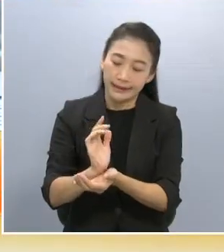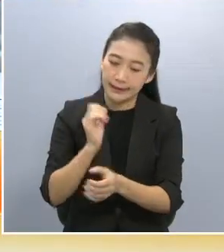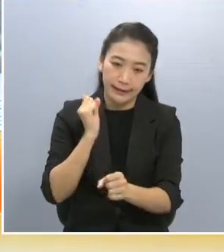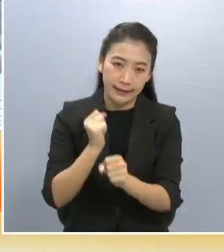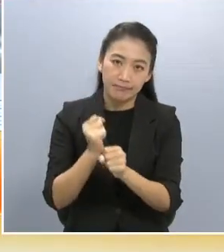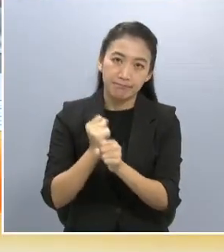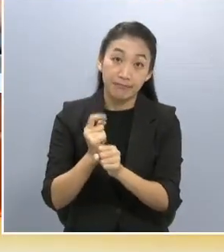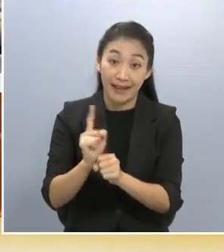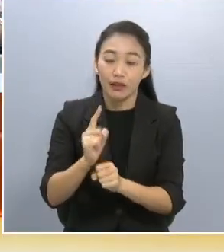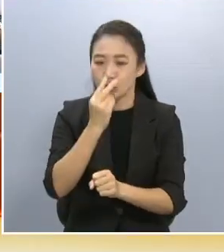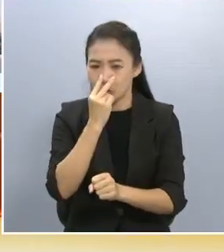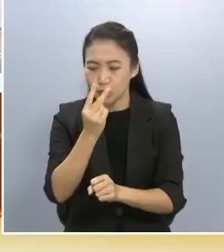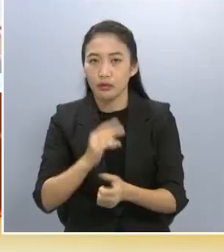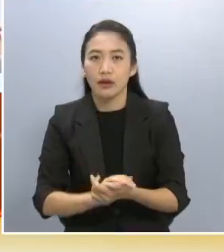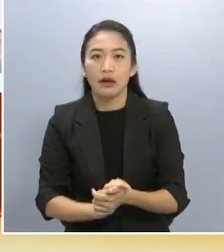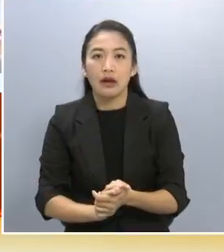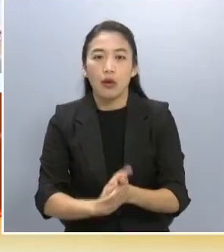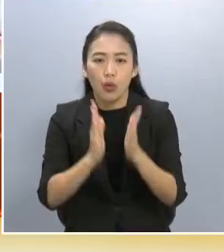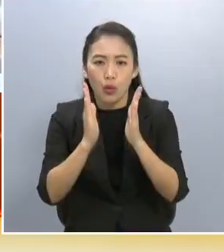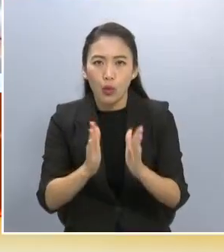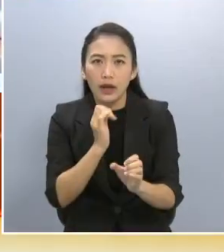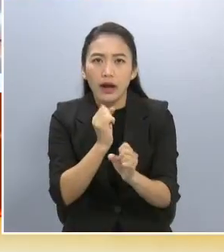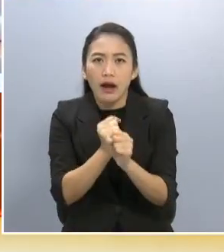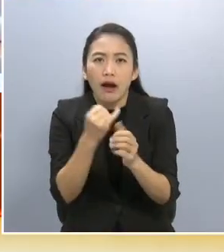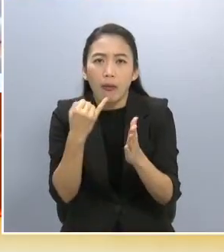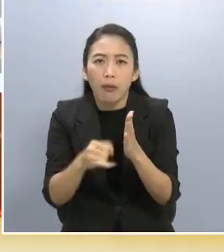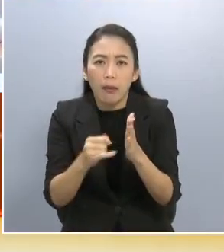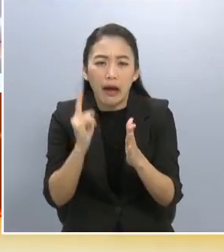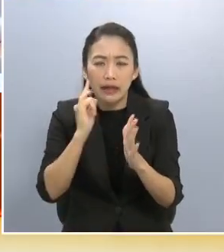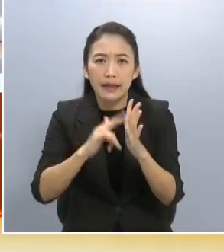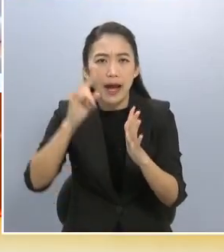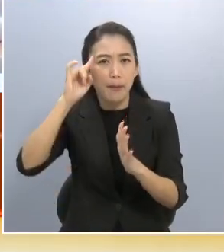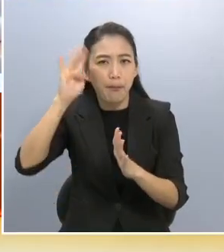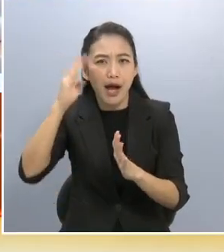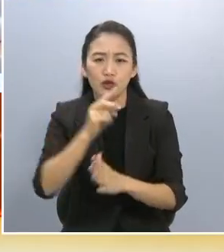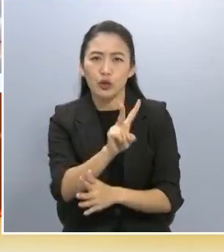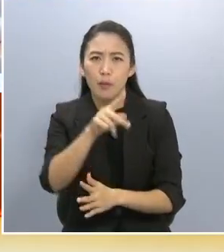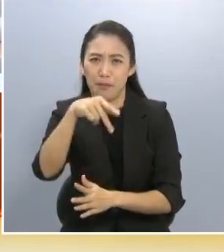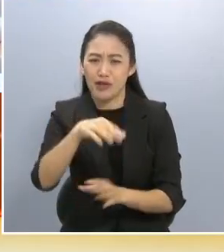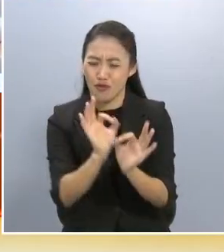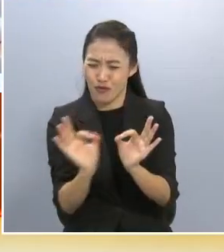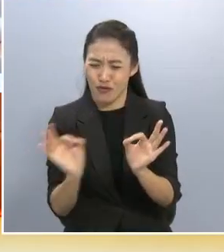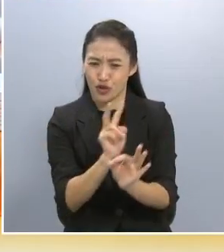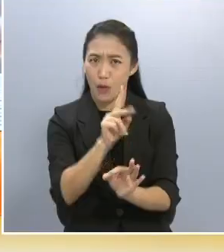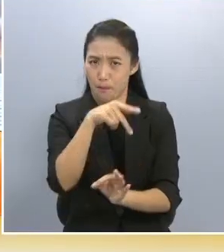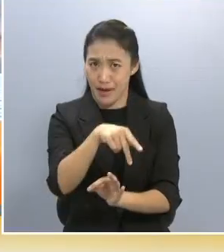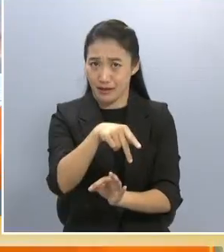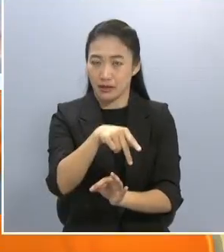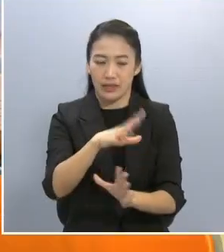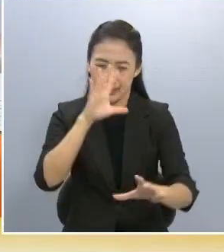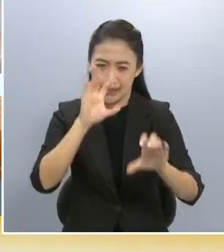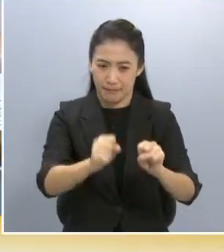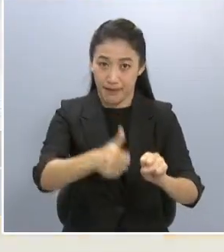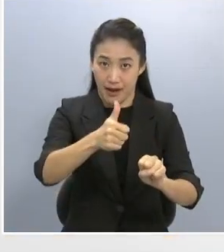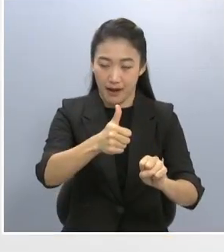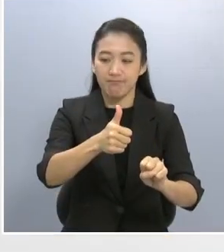คดียาเสพติดพญาบ้าน 2,000เม็ดแล้วเอาเข้าไปโรงพักเกิดไปต่อรองให้เอาเงินมา